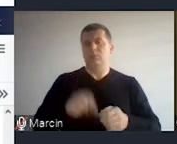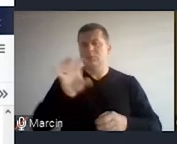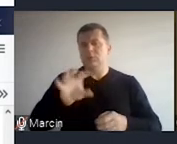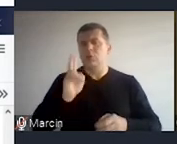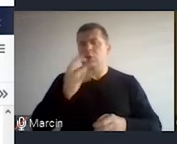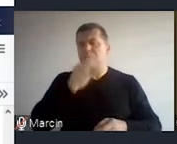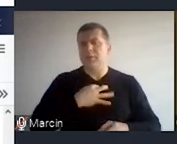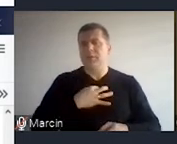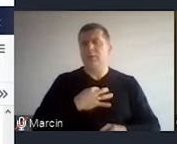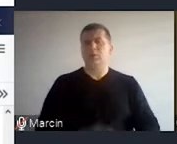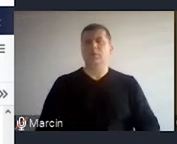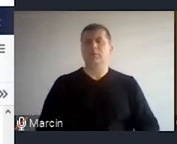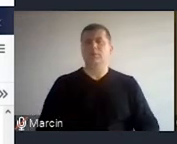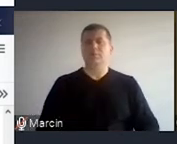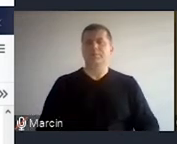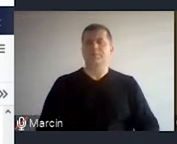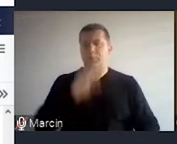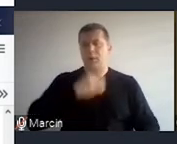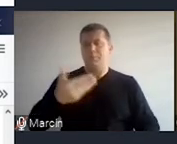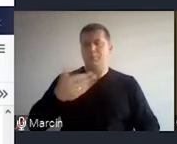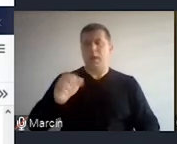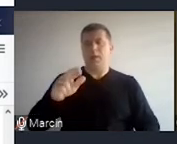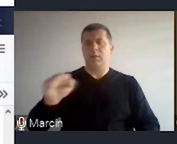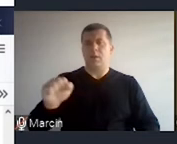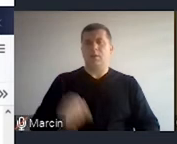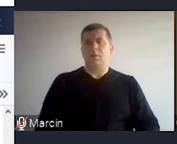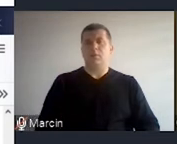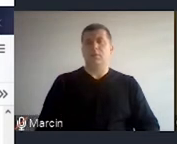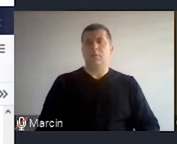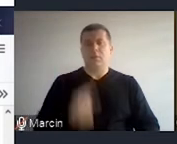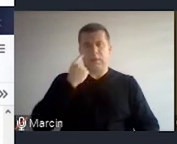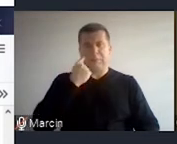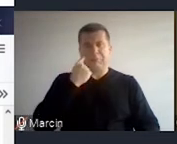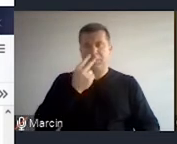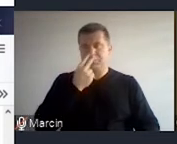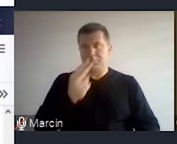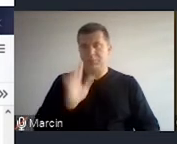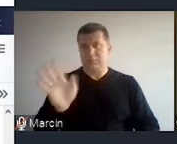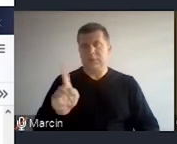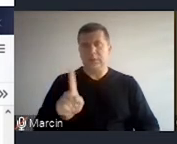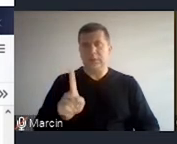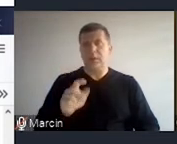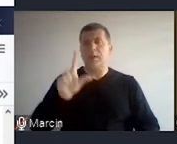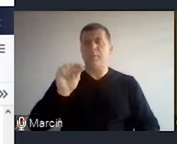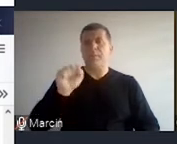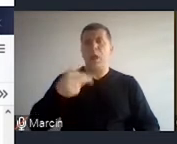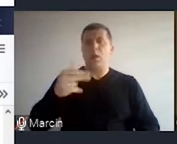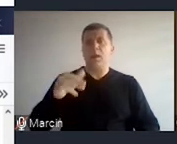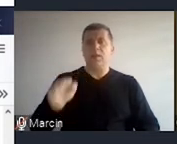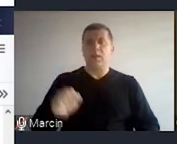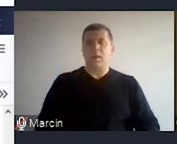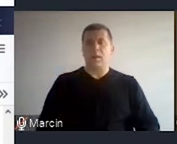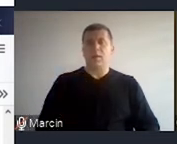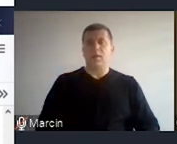pytał. Pani Marta, chyba spojrzę, nie, pani Paulina. Pani